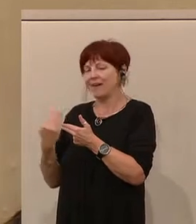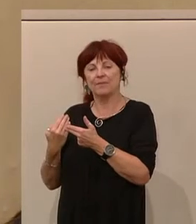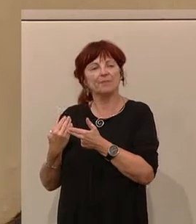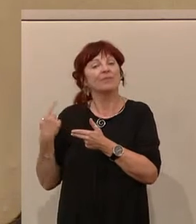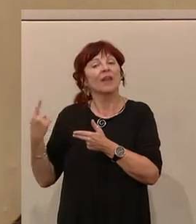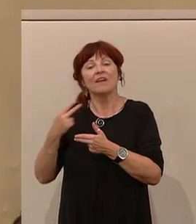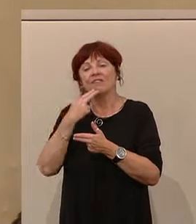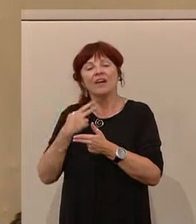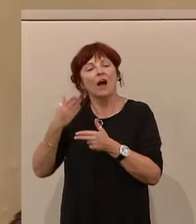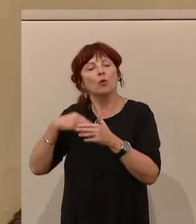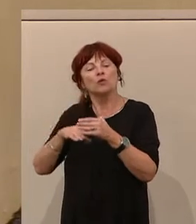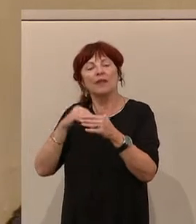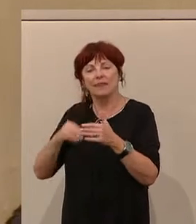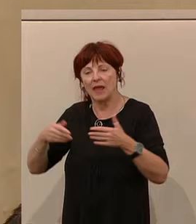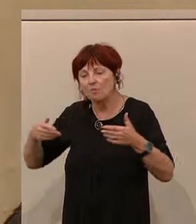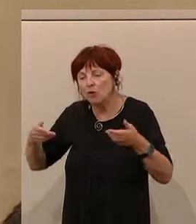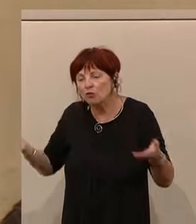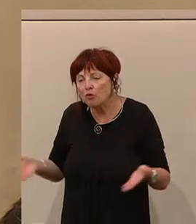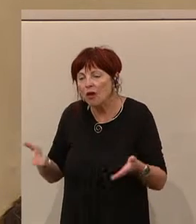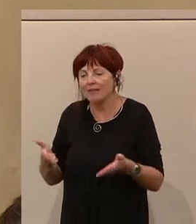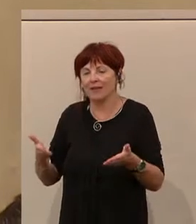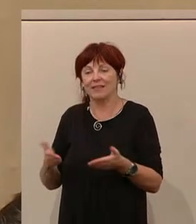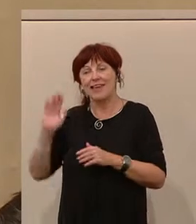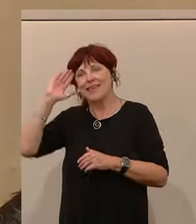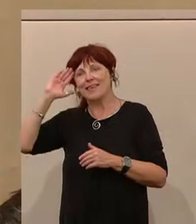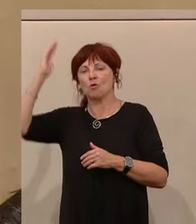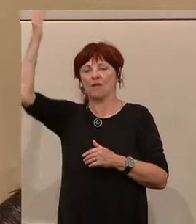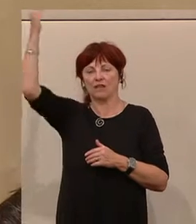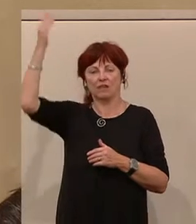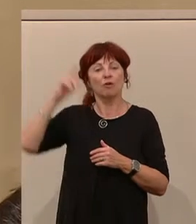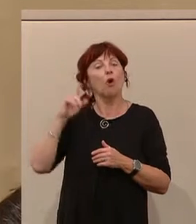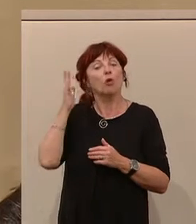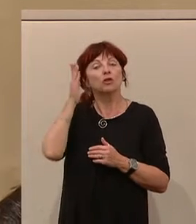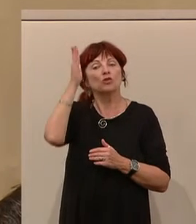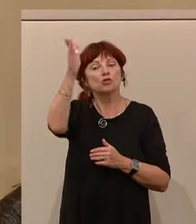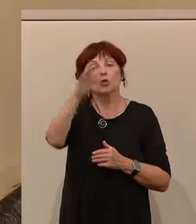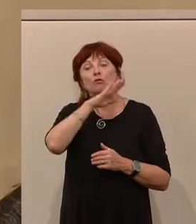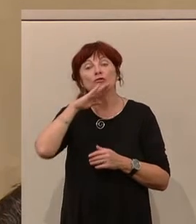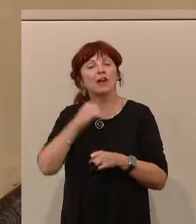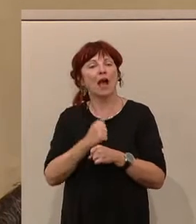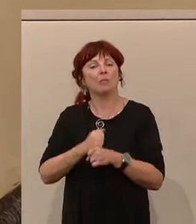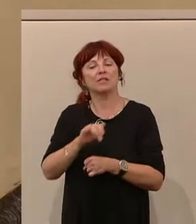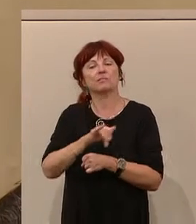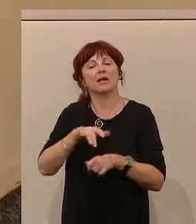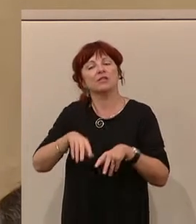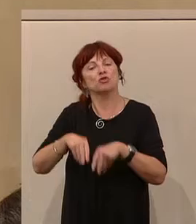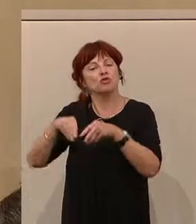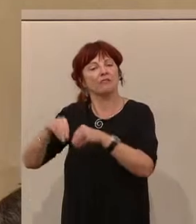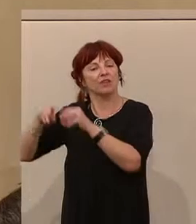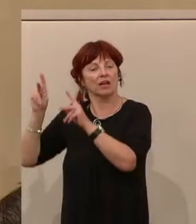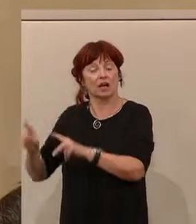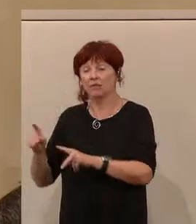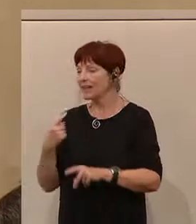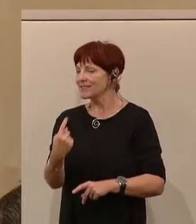Unternehmen fördern, die innovativ sind und die künftig viele Arbeitsplätze schaffen könnten. Diese haben mir mitgeteilt, dass sie